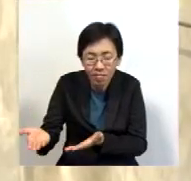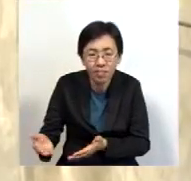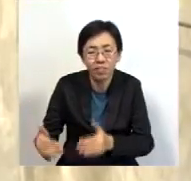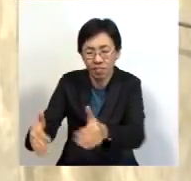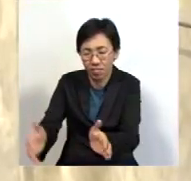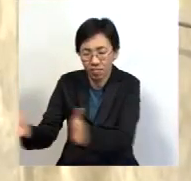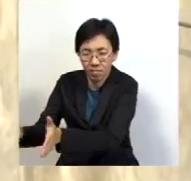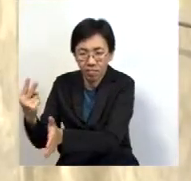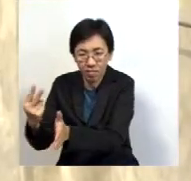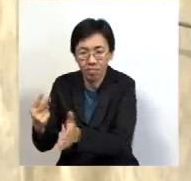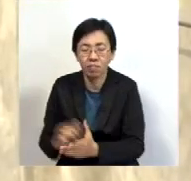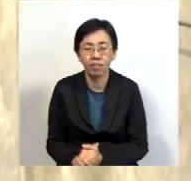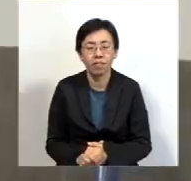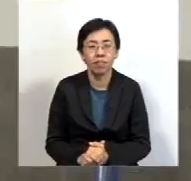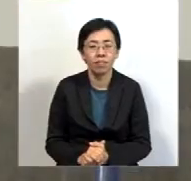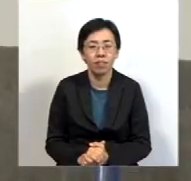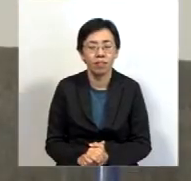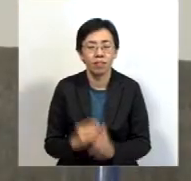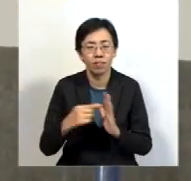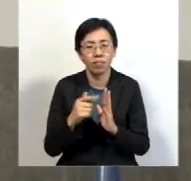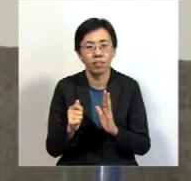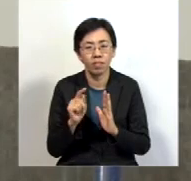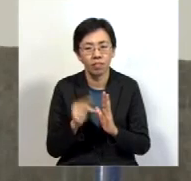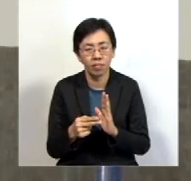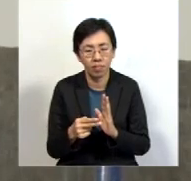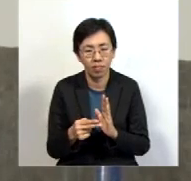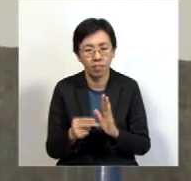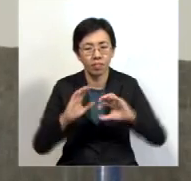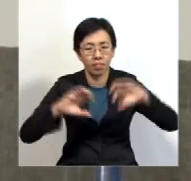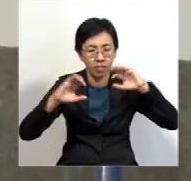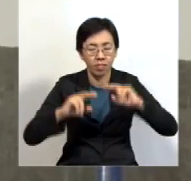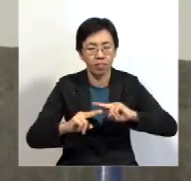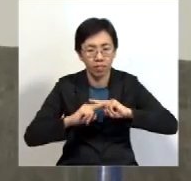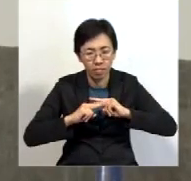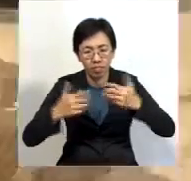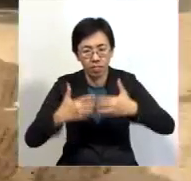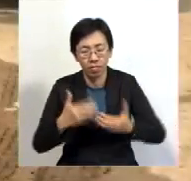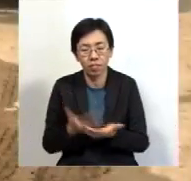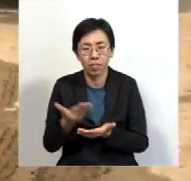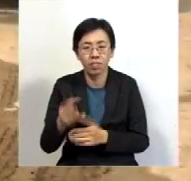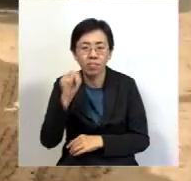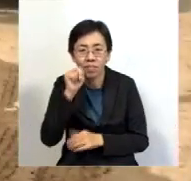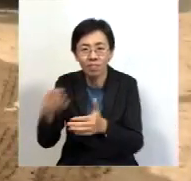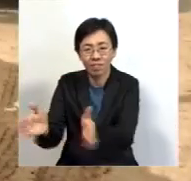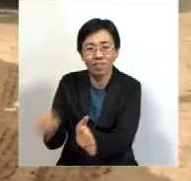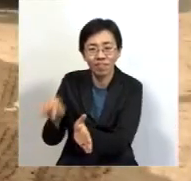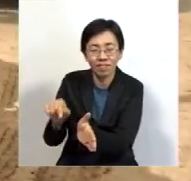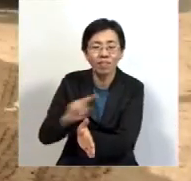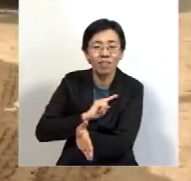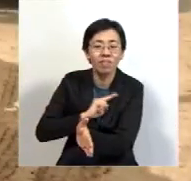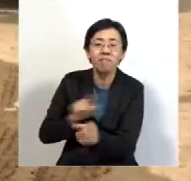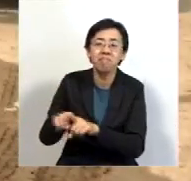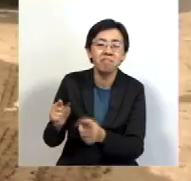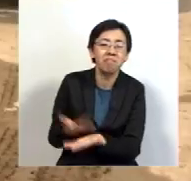2บ่อแต่ว่าตอนนี้พื้นที่อำเภอหนองฉางจังหวัดอุทัยธานีทั้งหน่วยงานรัฐเอกชนภาคอุตสาหกรรมก็ซื้อน้ำมาจากบ่อบาดาลของเอกชนแ